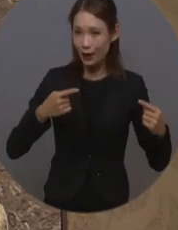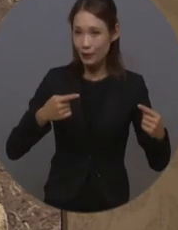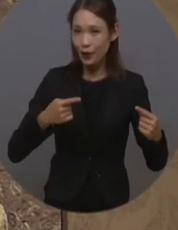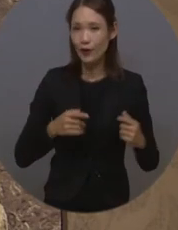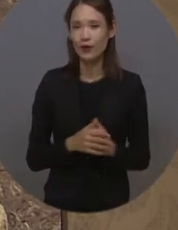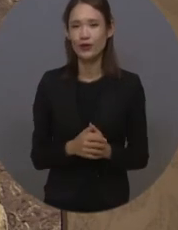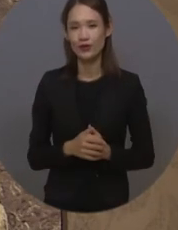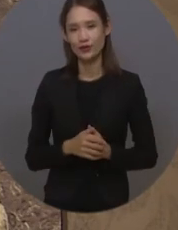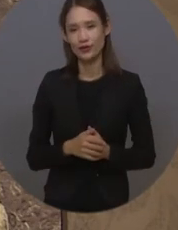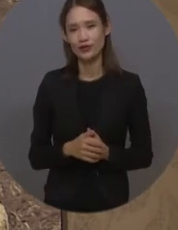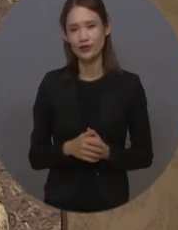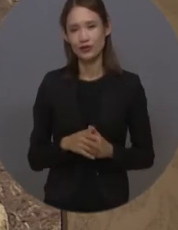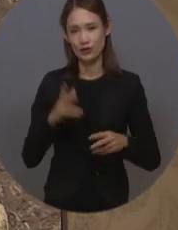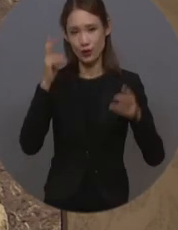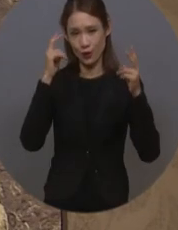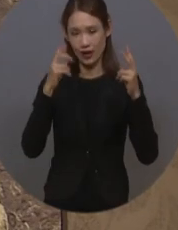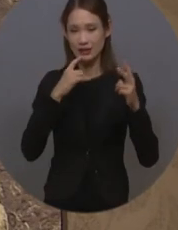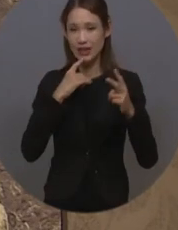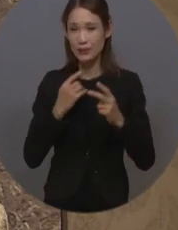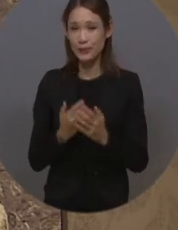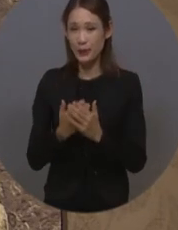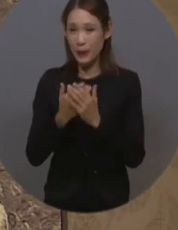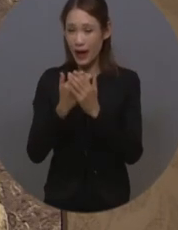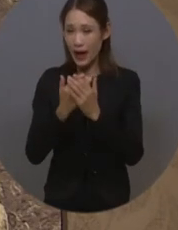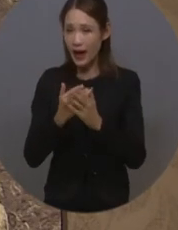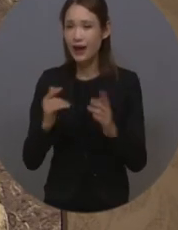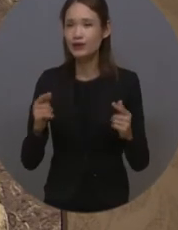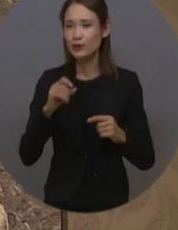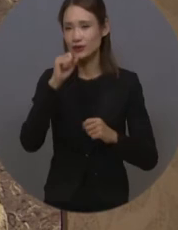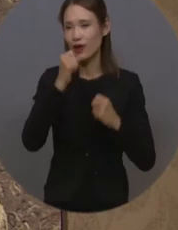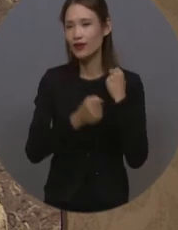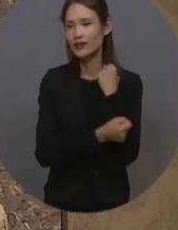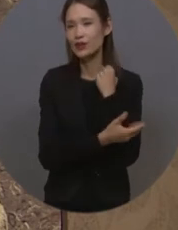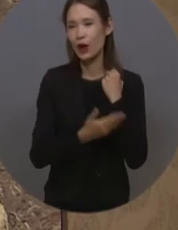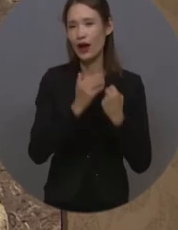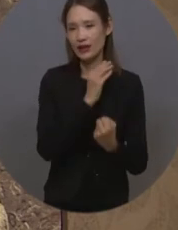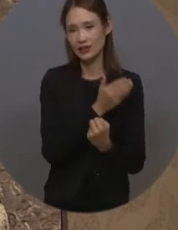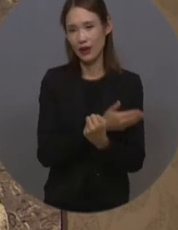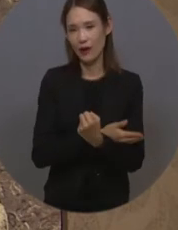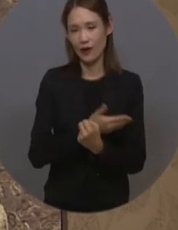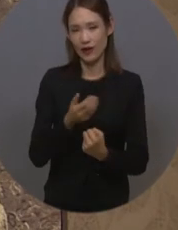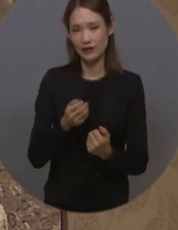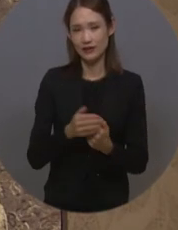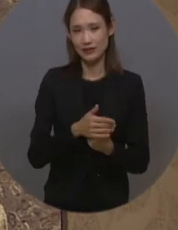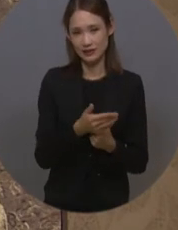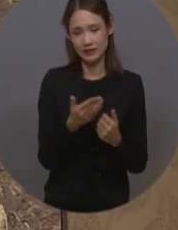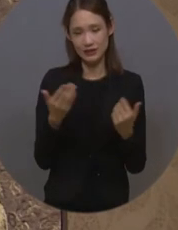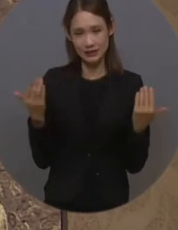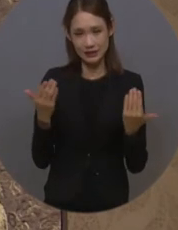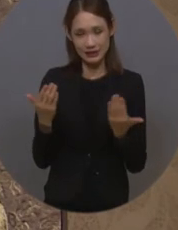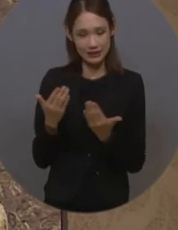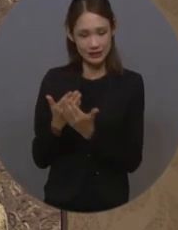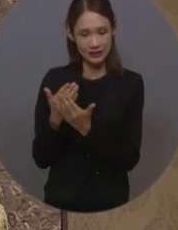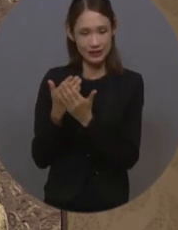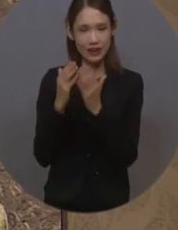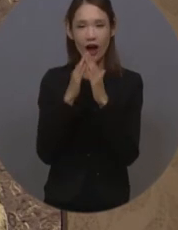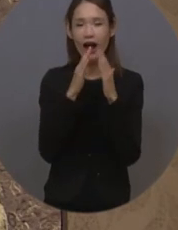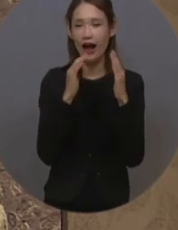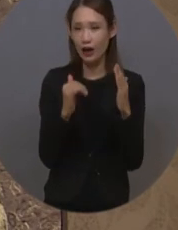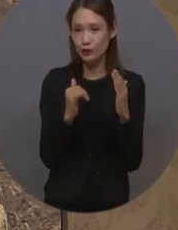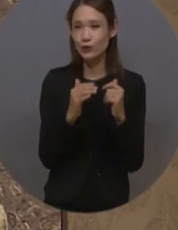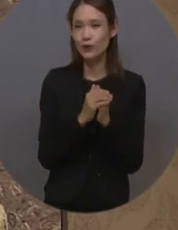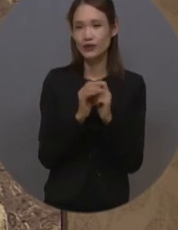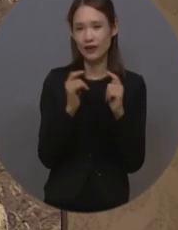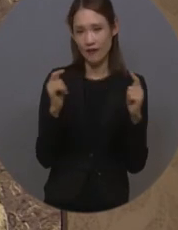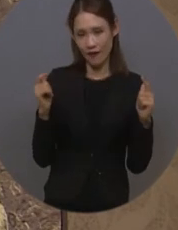저희들이 회사만 키워가는 것이 아니라 선한 영향력을 가지고 이분들의 진로 문제나 또 가족 문제나 자,